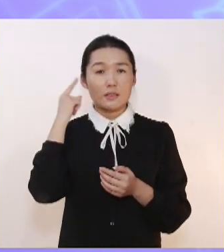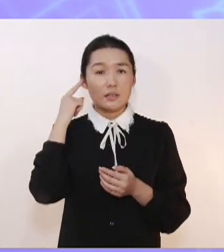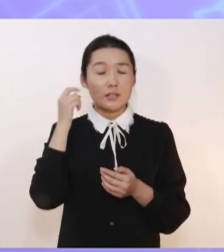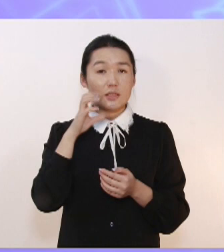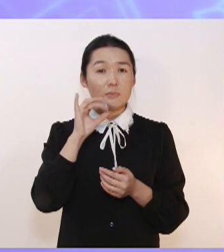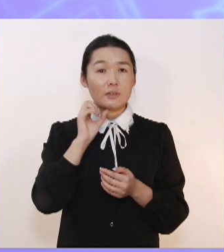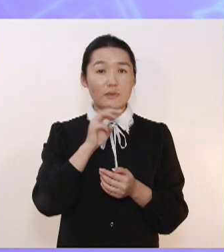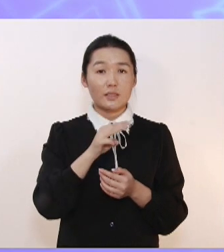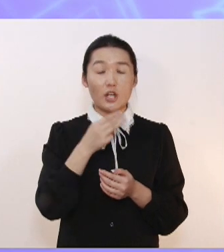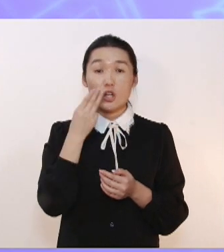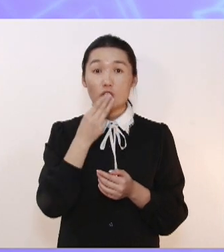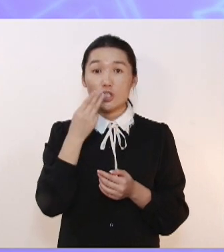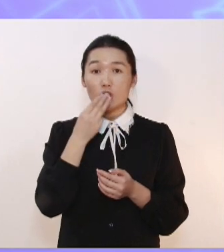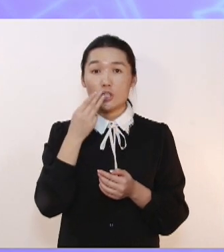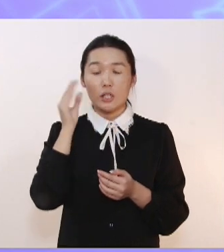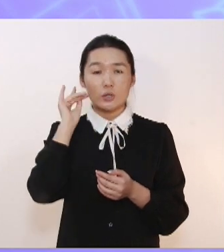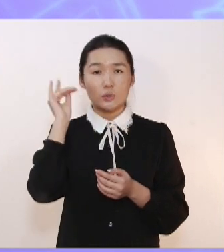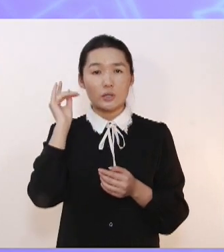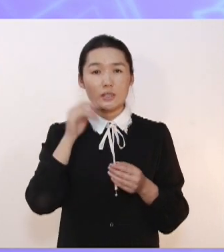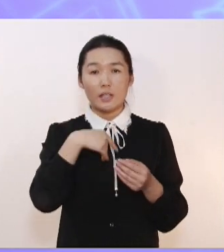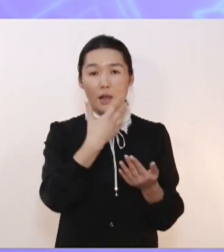Шуршит опавший лист.